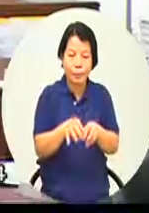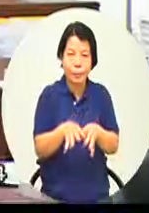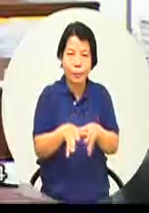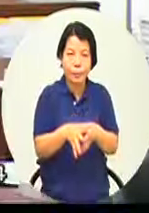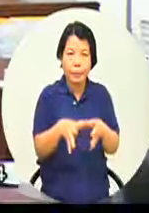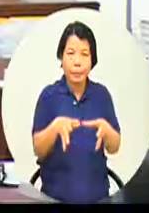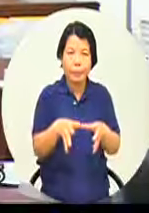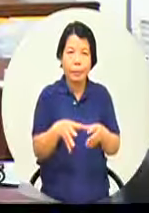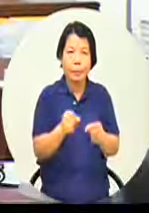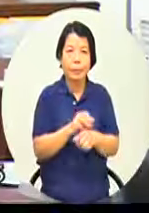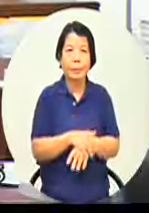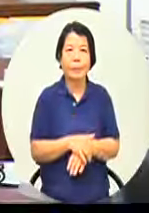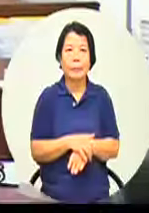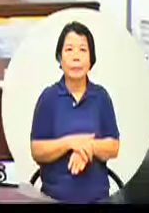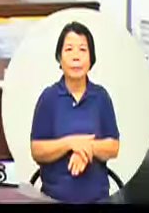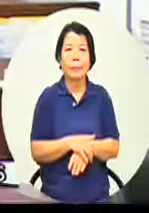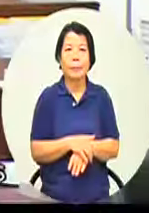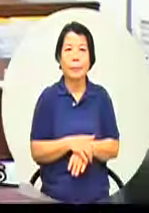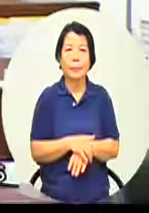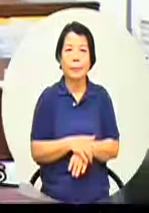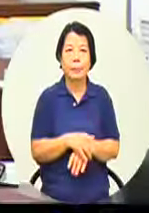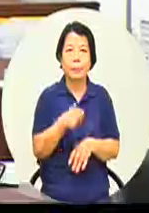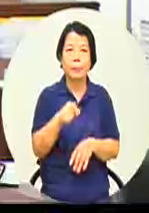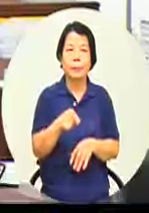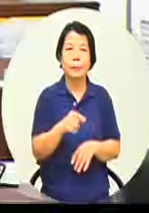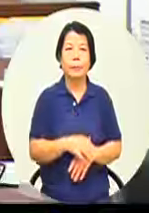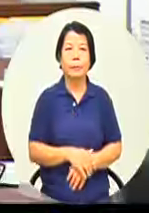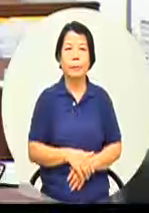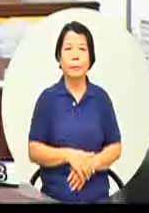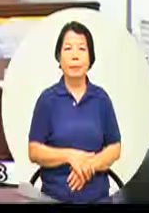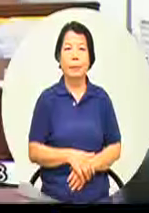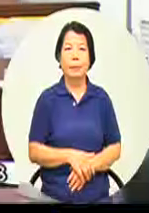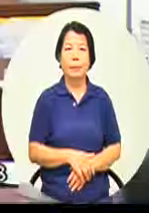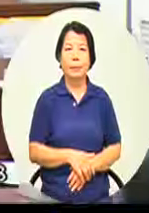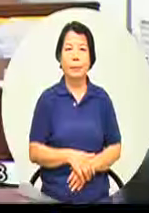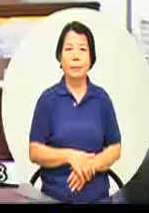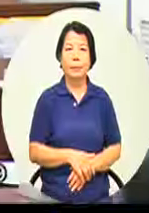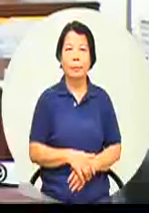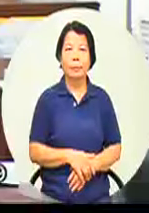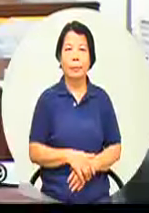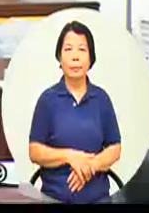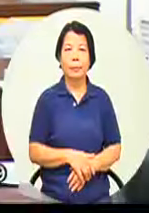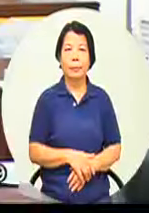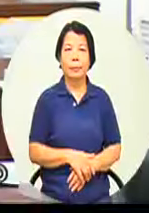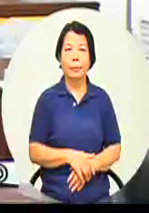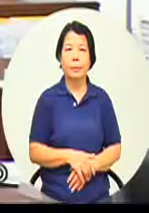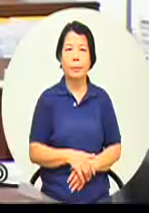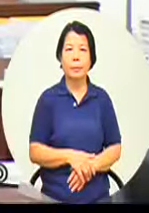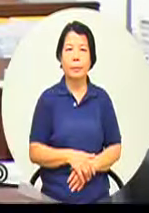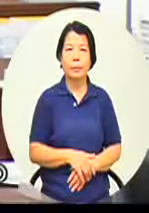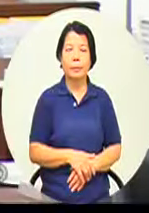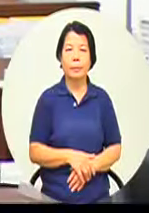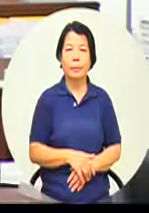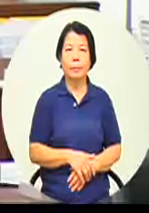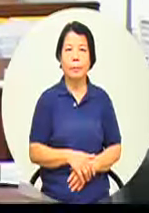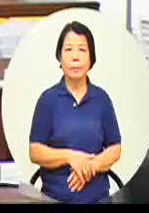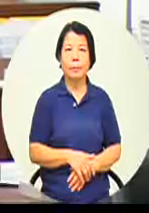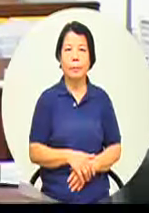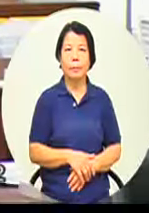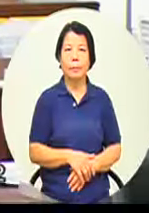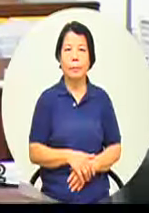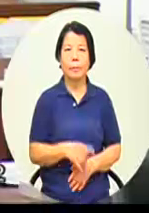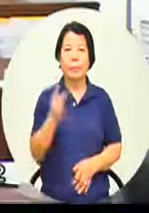好，渗透之后好，那这样子我们就把水呢，先倒掉，好不